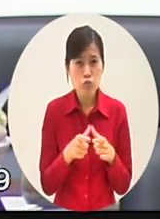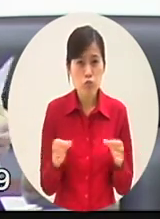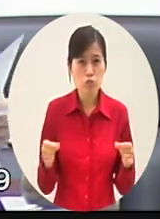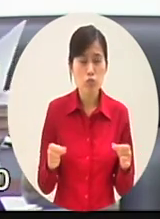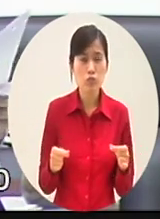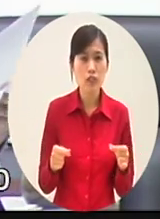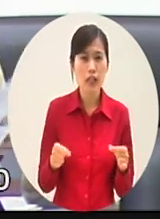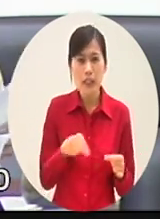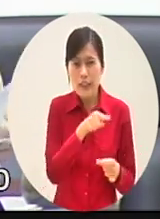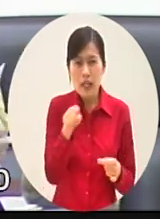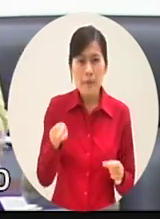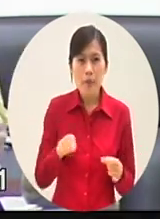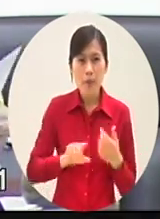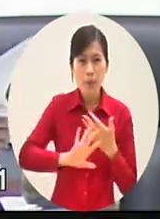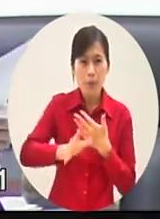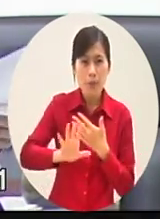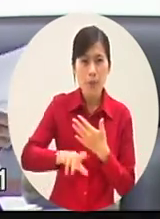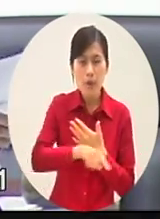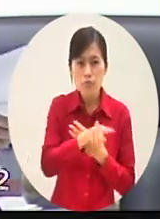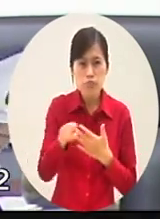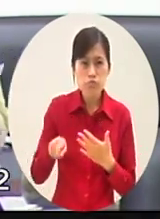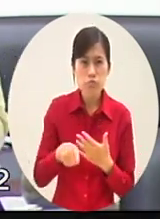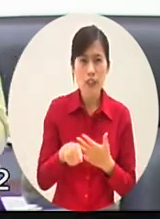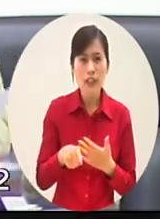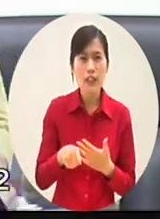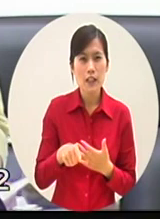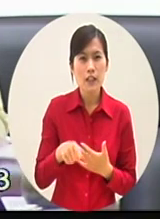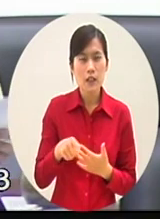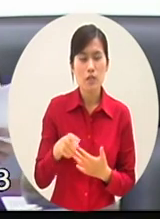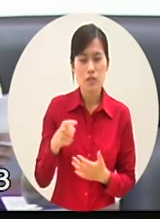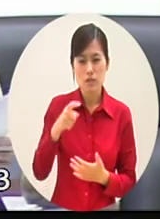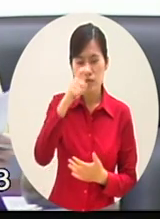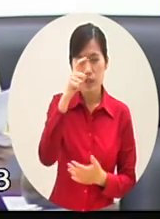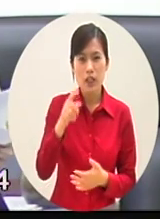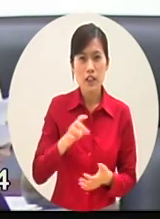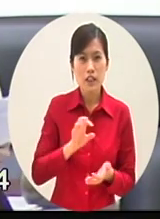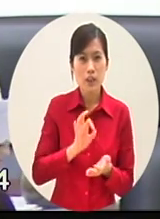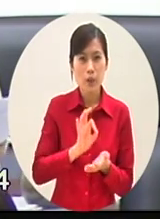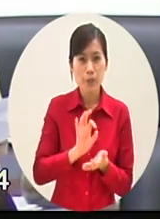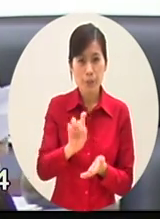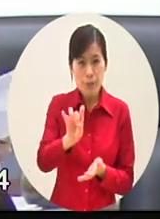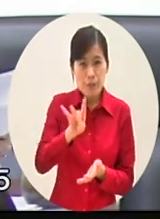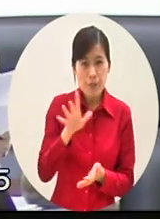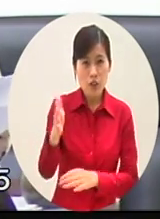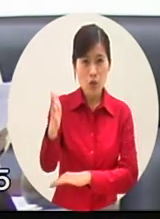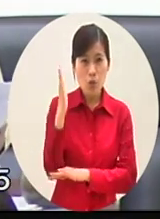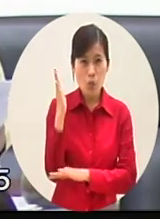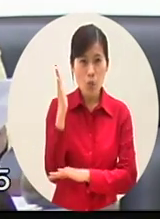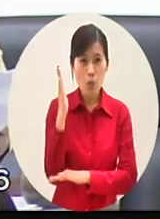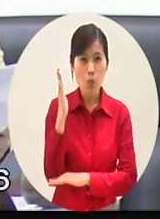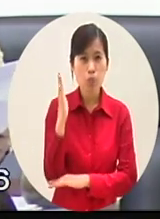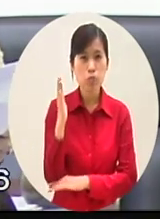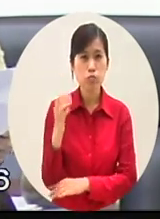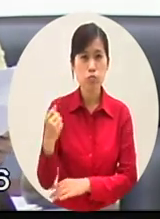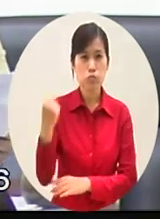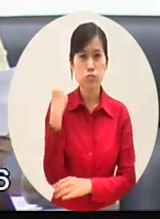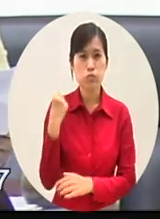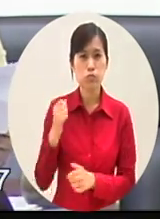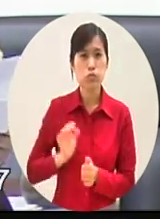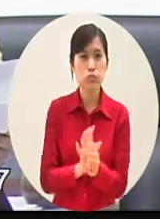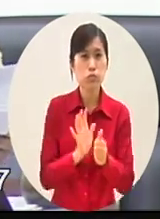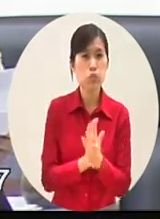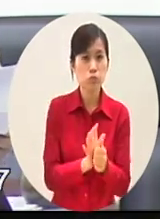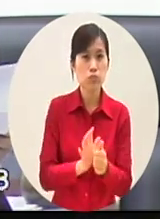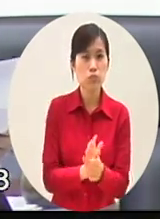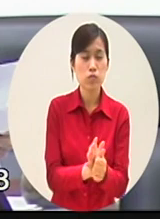全那个政府的力量在做的一个探索 的教育，